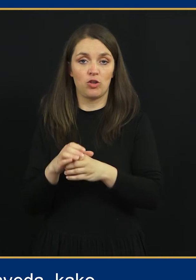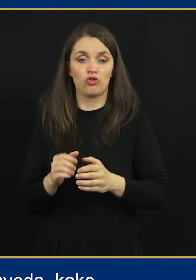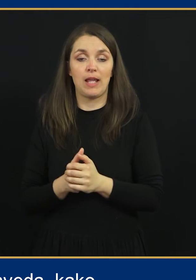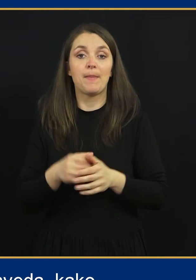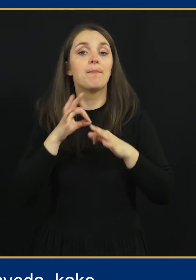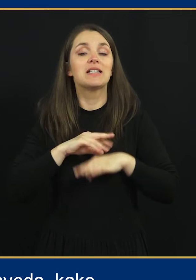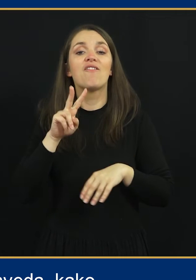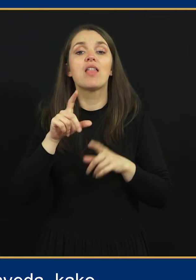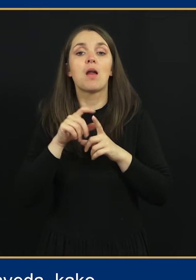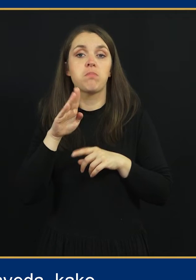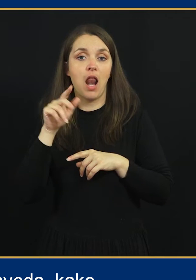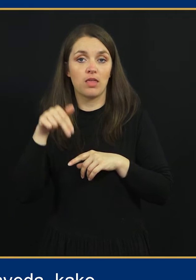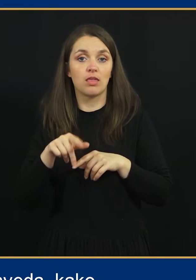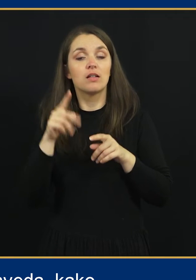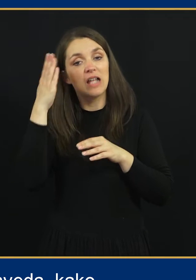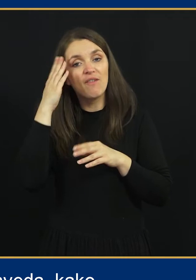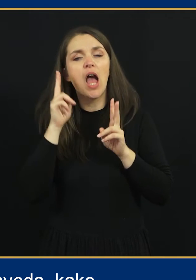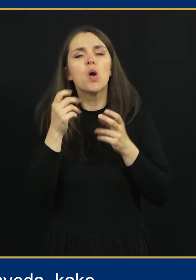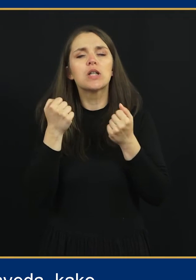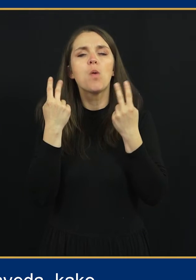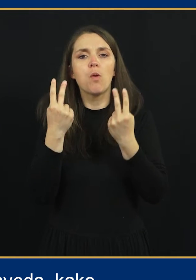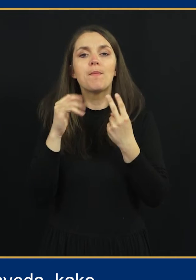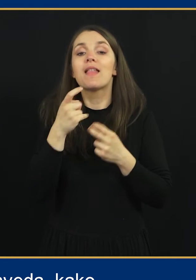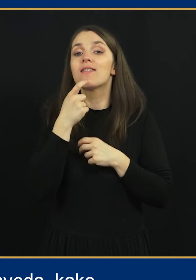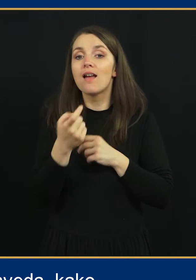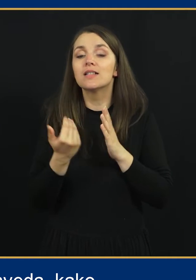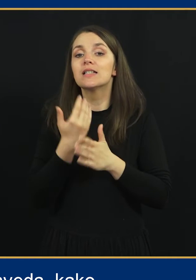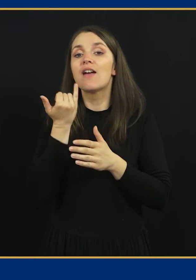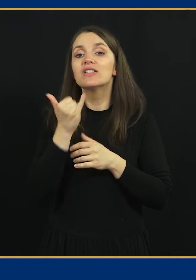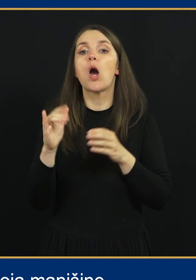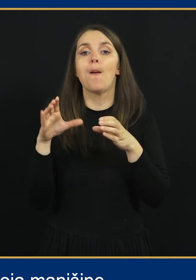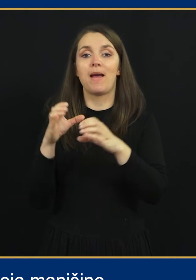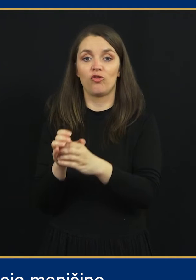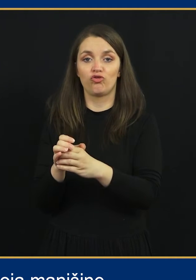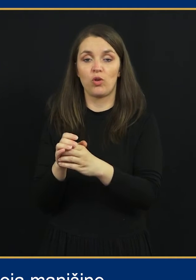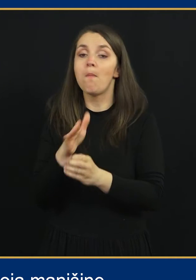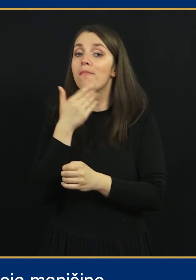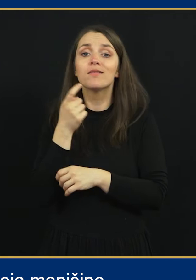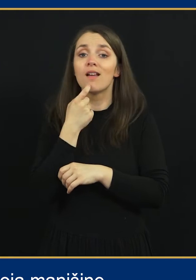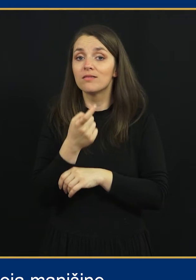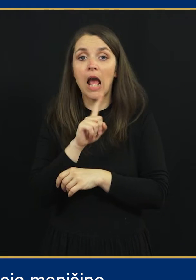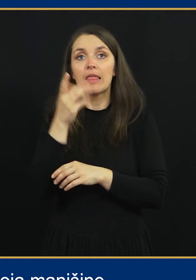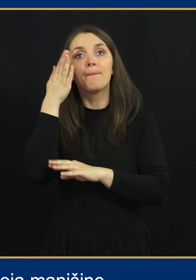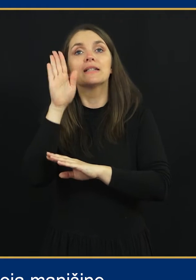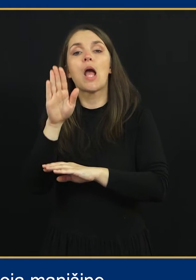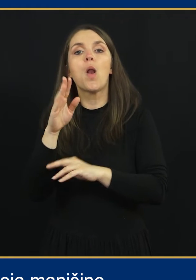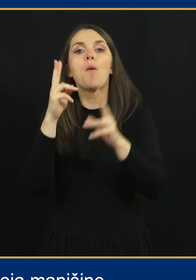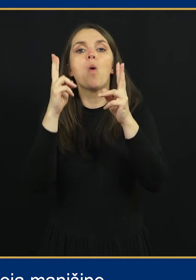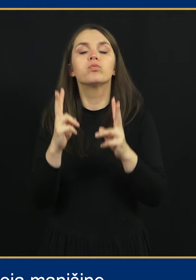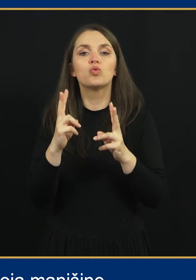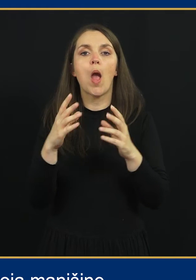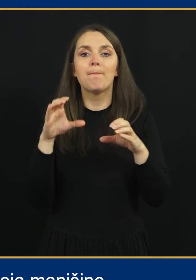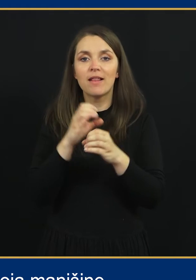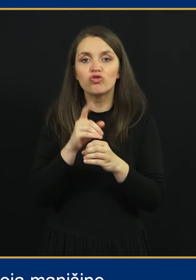Predsednik Van der Bellen se zaveda, kako zelo pomemben je jezik za vsako manjšino. Brez jezika si ne predstavljam obstoja manjšine